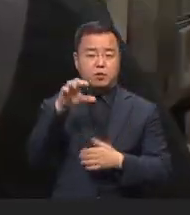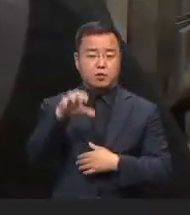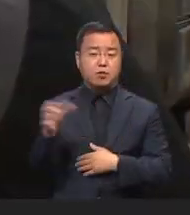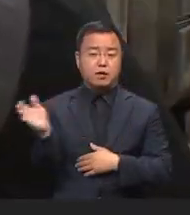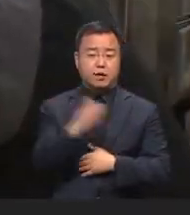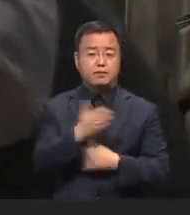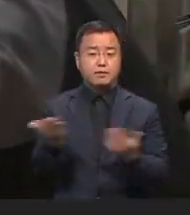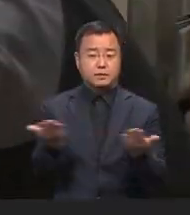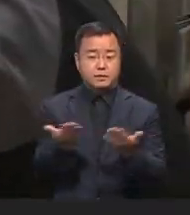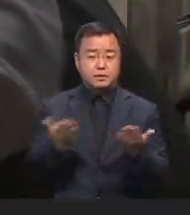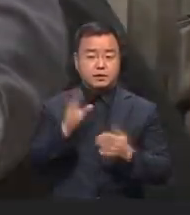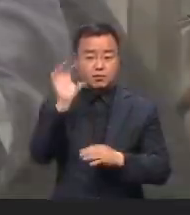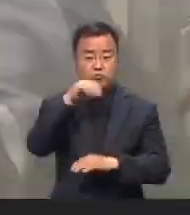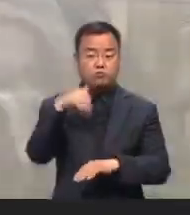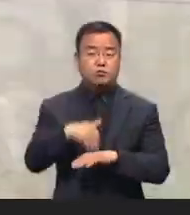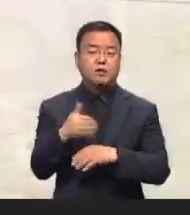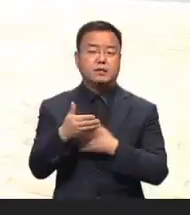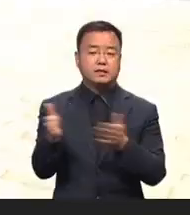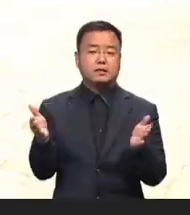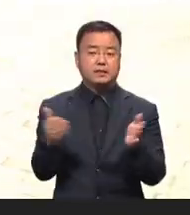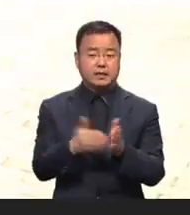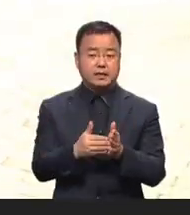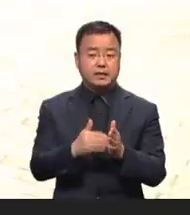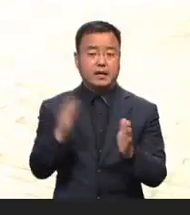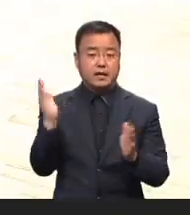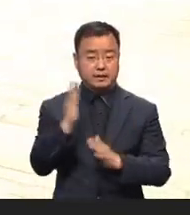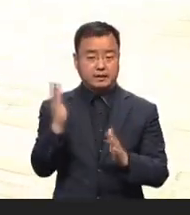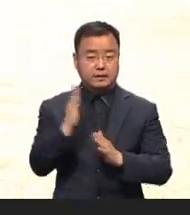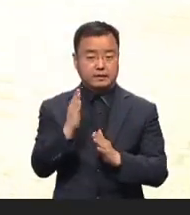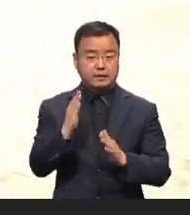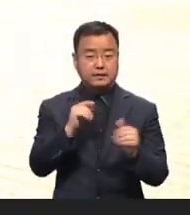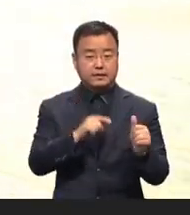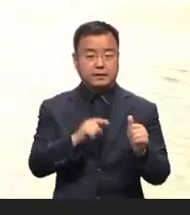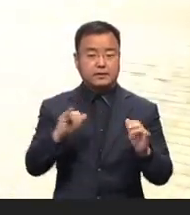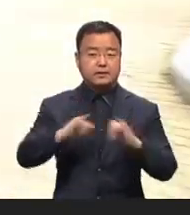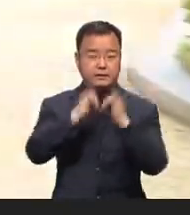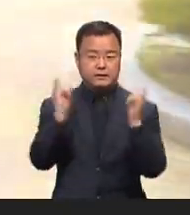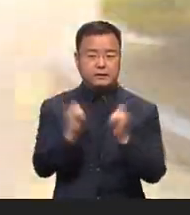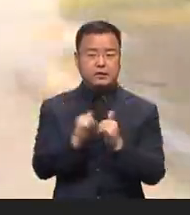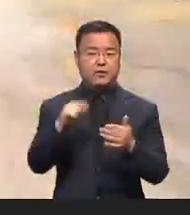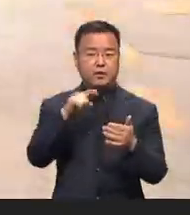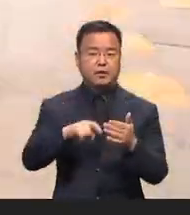직업 훈련실까지 학생들을 사회에서 당당히 한몫을